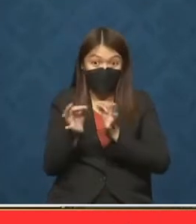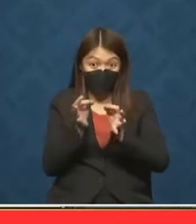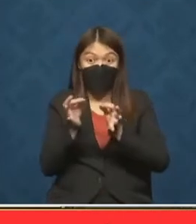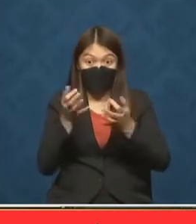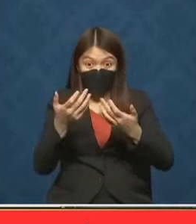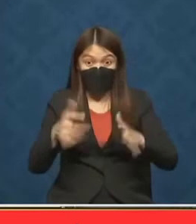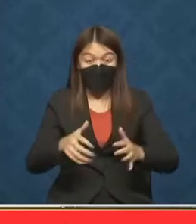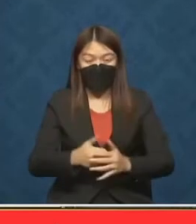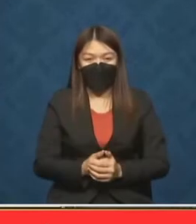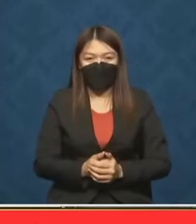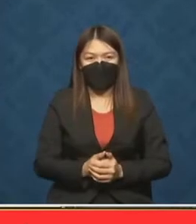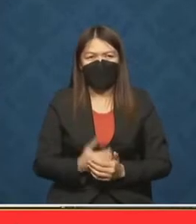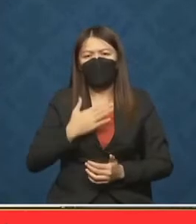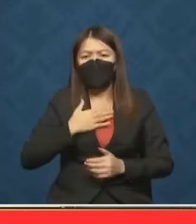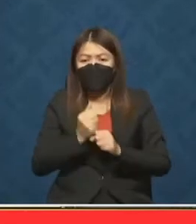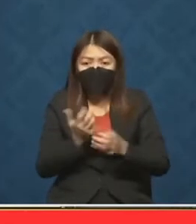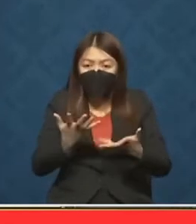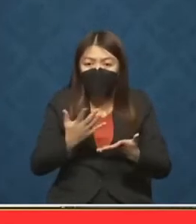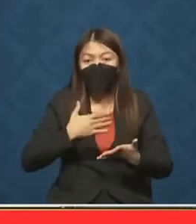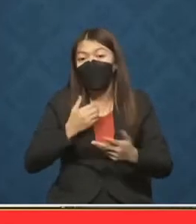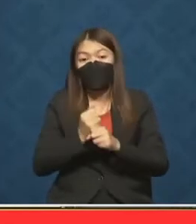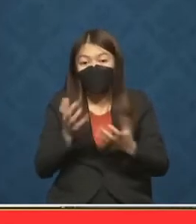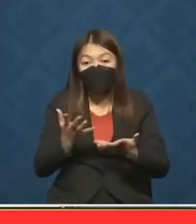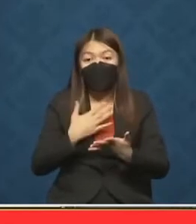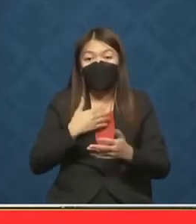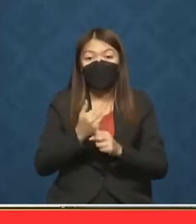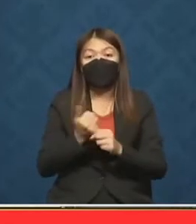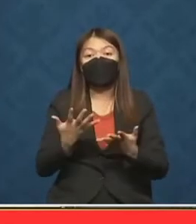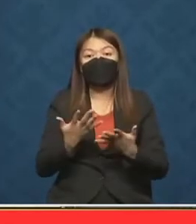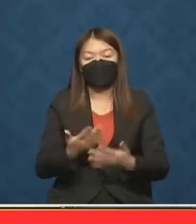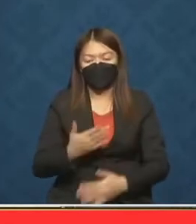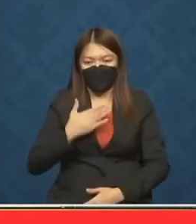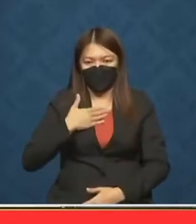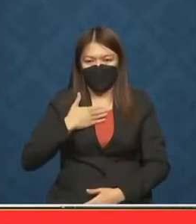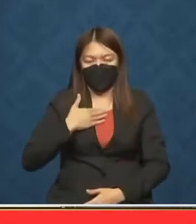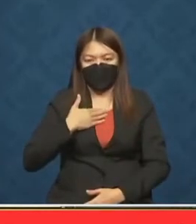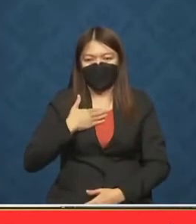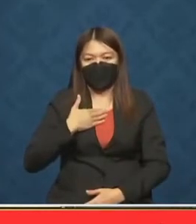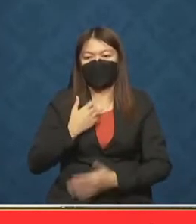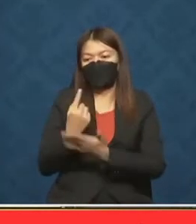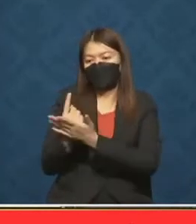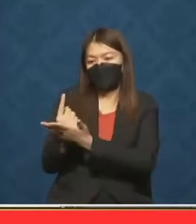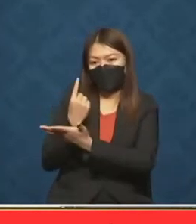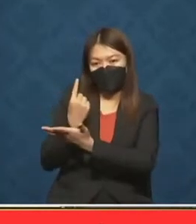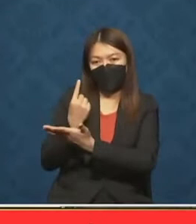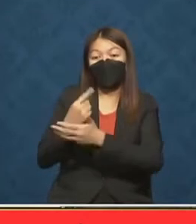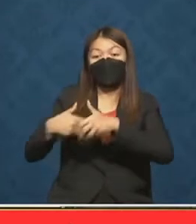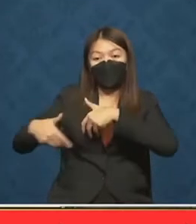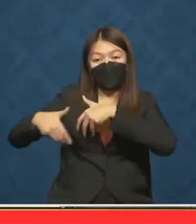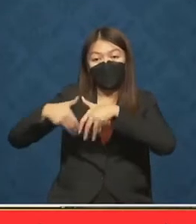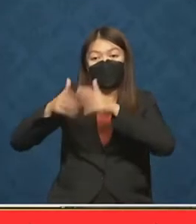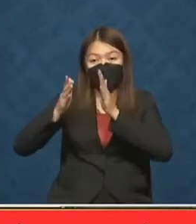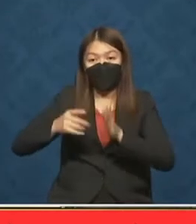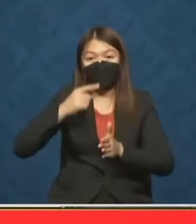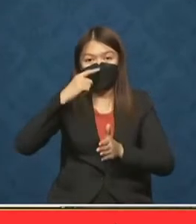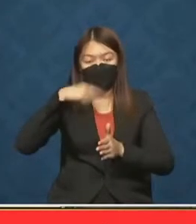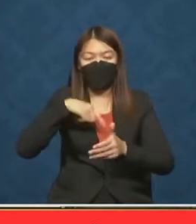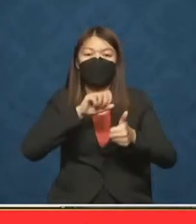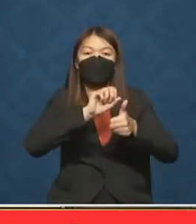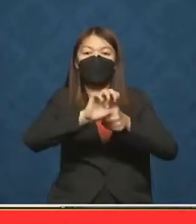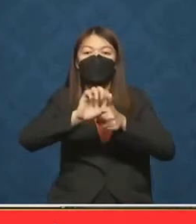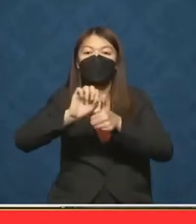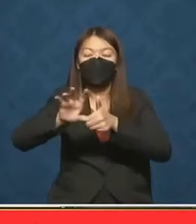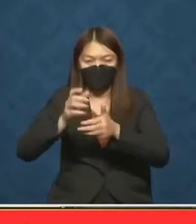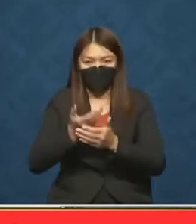แงนี้ว่าจะให้ผมทำยัไง จะใหผมทำยงไดีฉันในถẳนตัแทงขพน้ประชาชนคนทัยแนะนำให